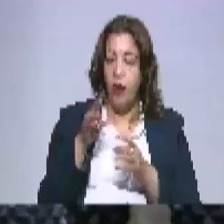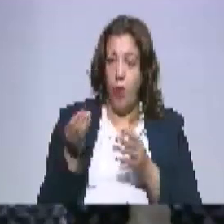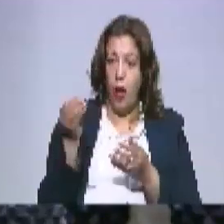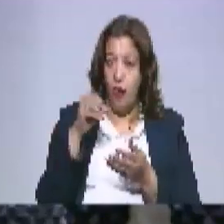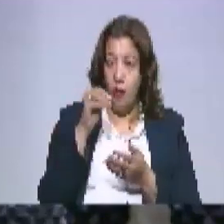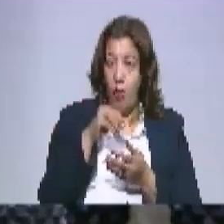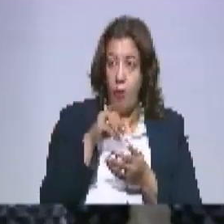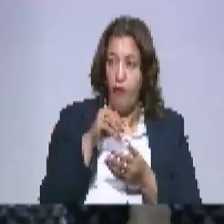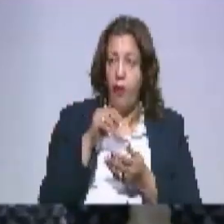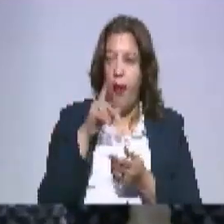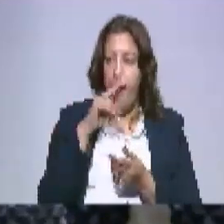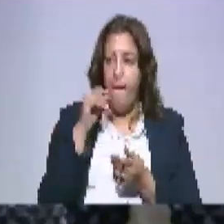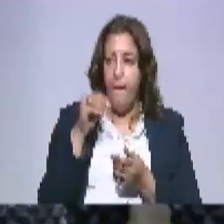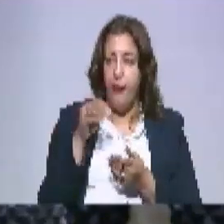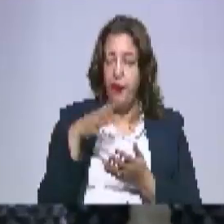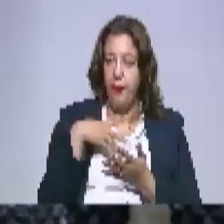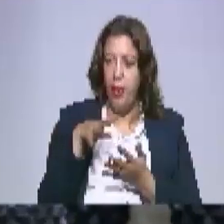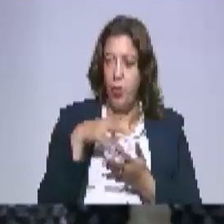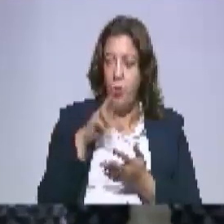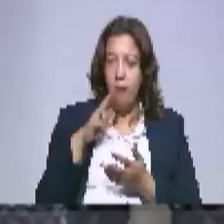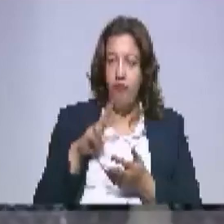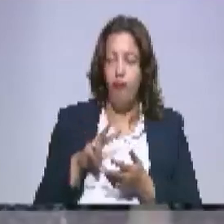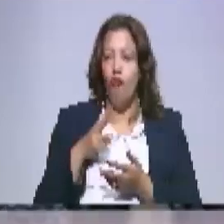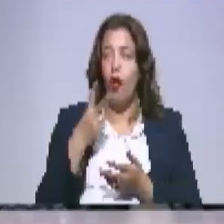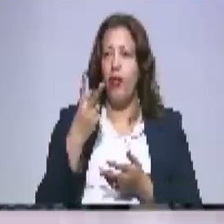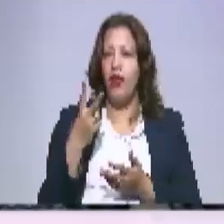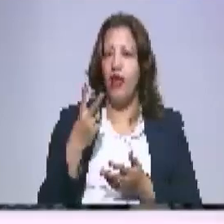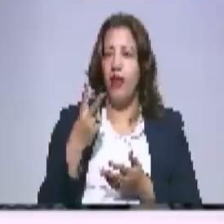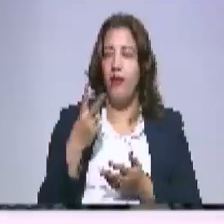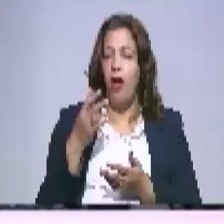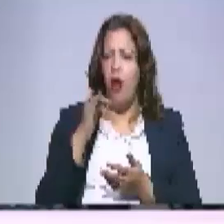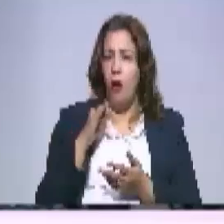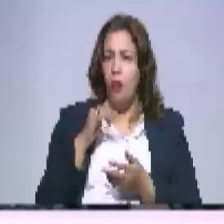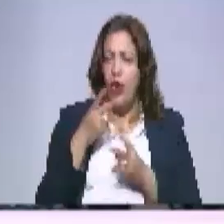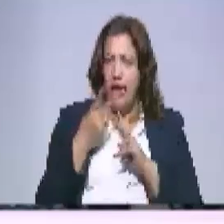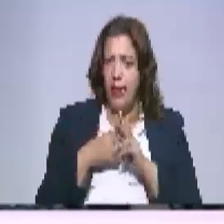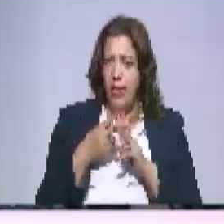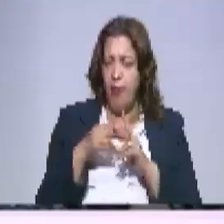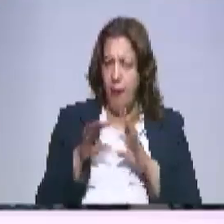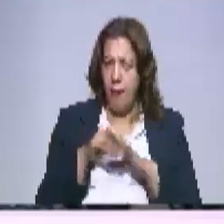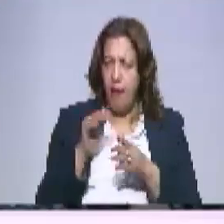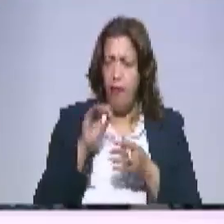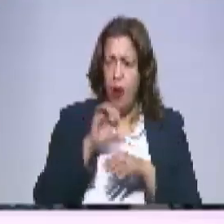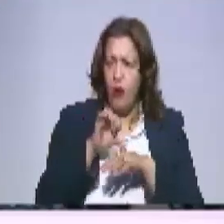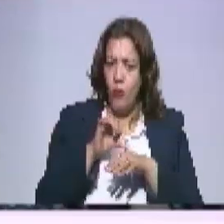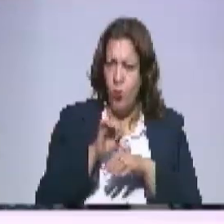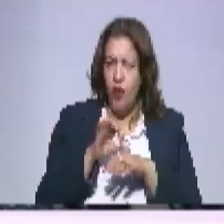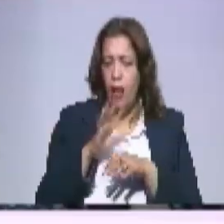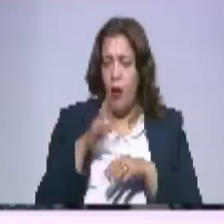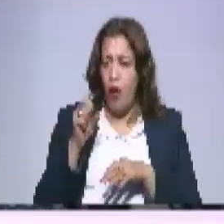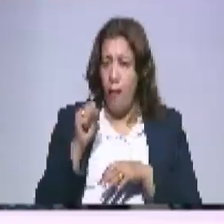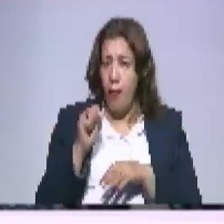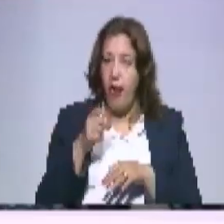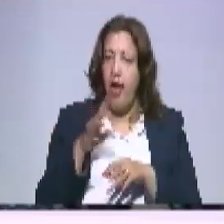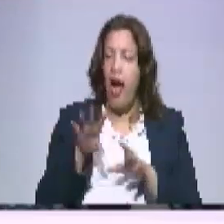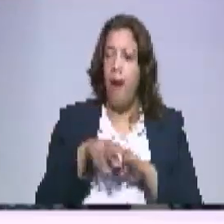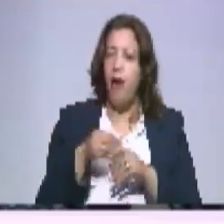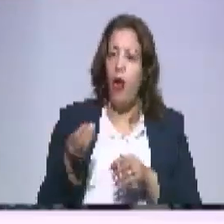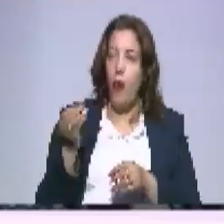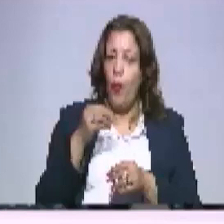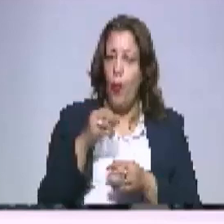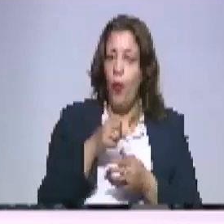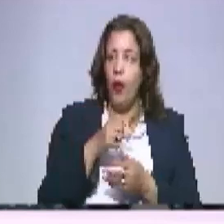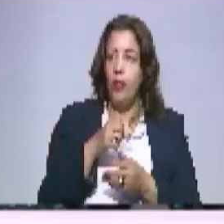عشان نعمل قرنبيط مشوي النهاردة مختلف بقى عن ما الناس بتعمله مقلي أو بالصلصة. حط